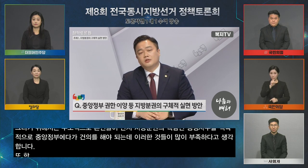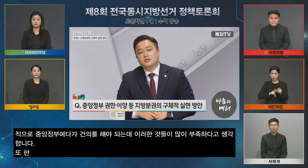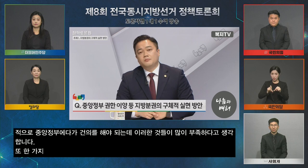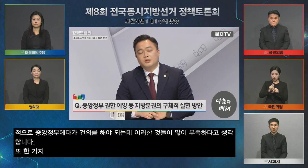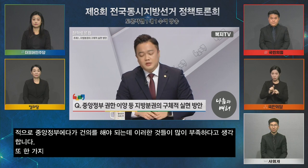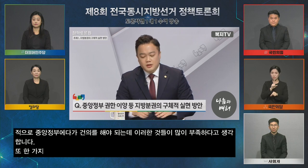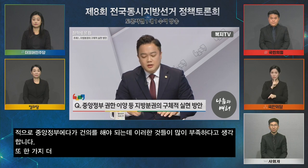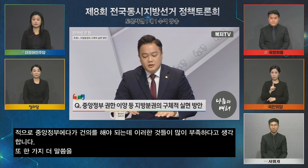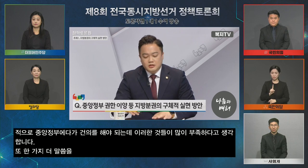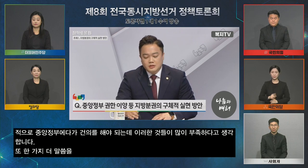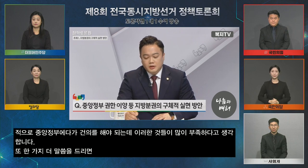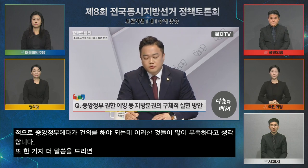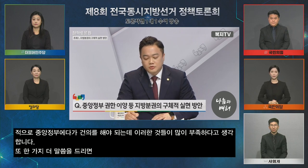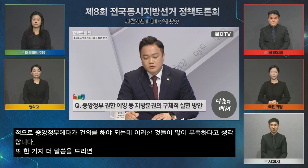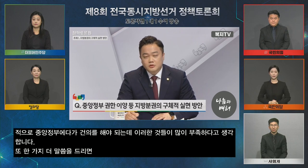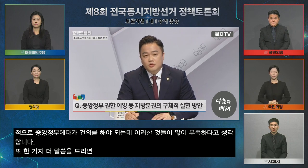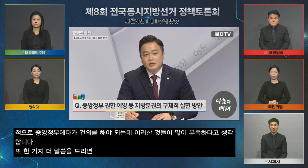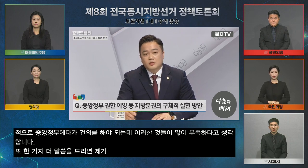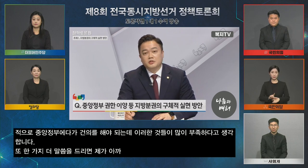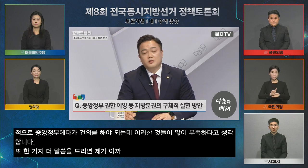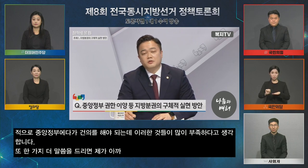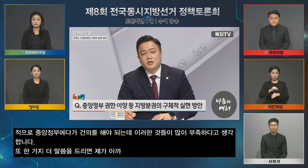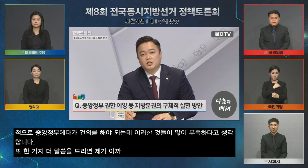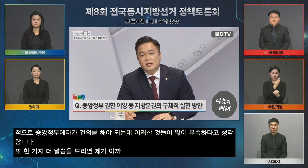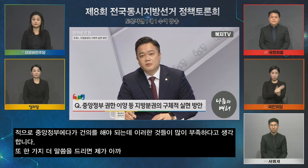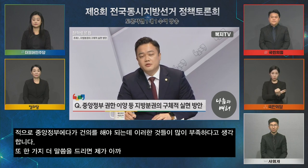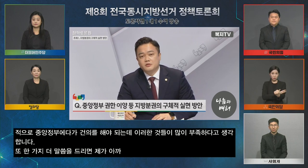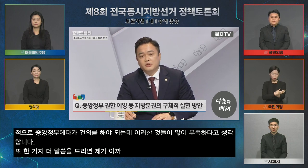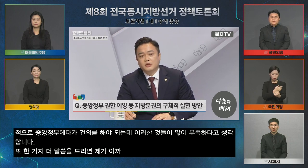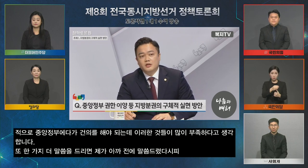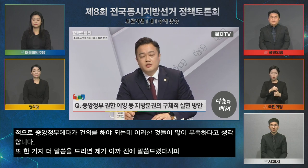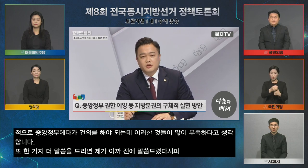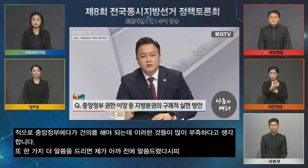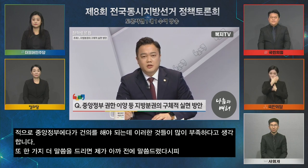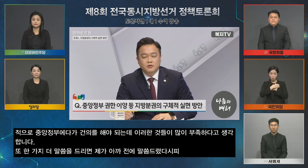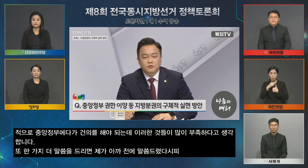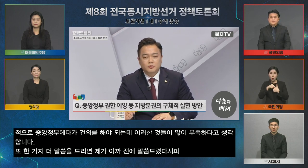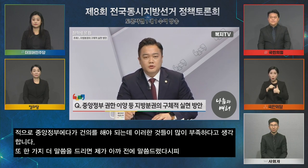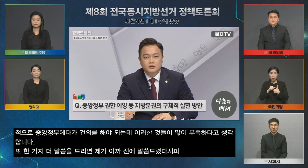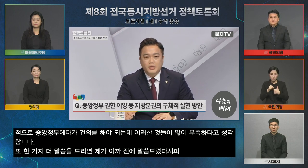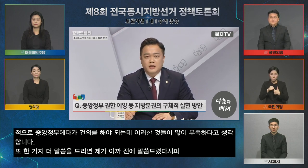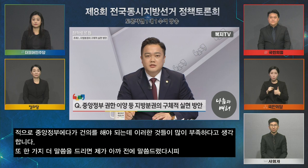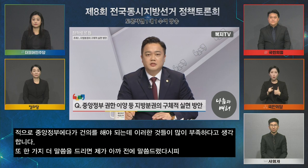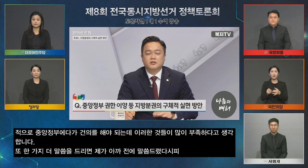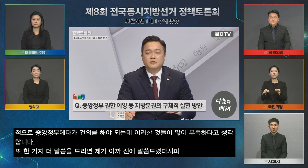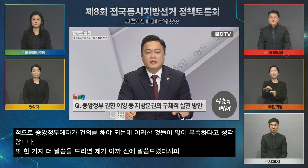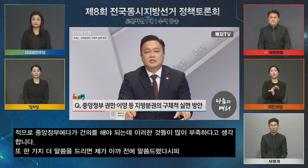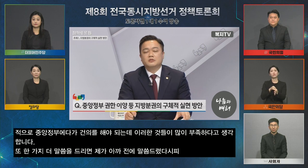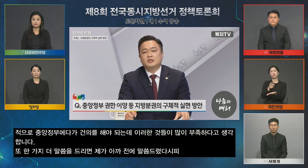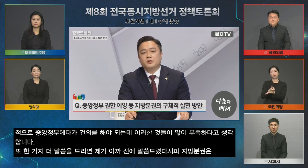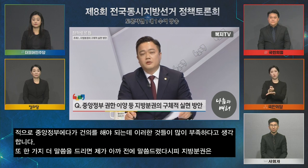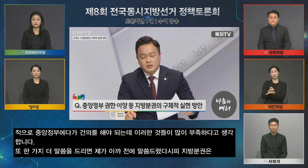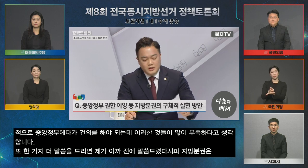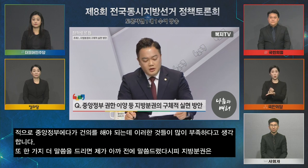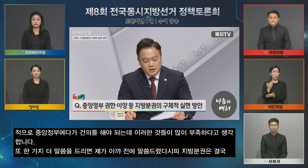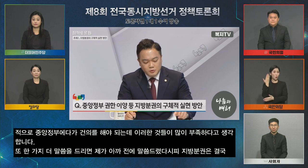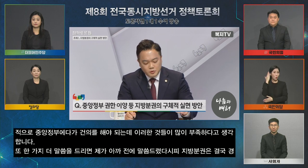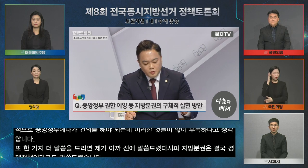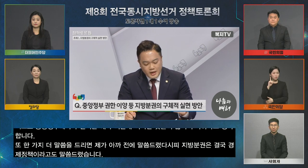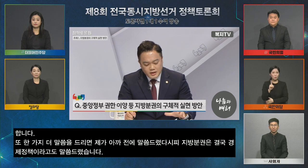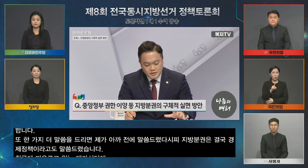전에 말씀드렸다시피 지방분권은 결국에 경제정책이라고 말씀드렸습니다. 최근에 떠오르고 있는 메가시티에 대해서 말씀을 드리면